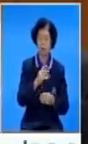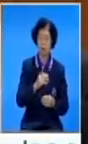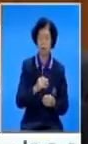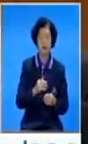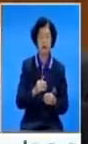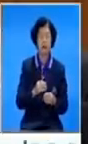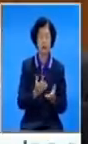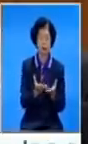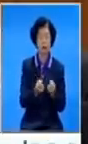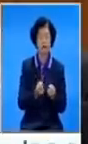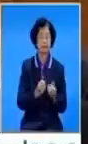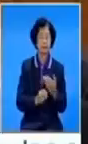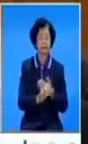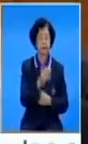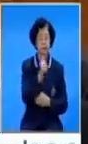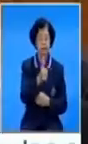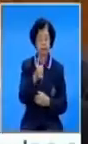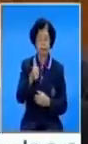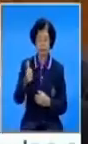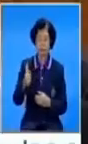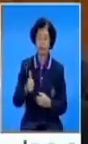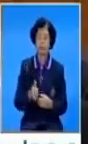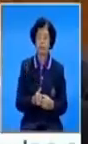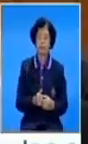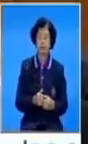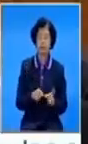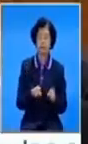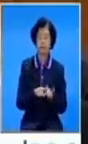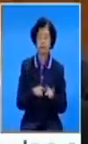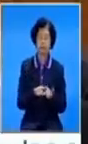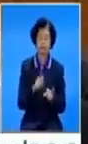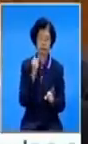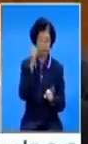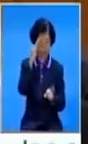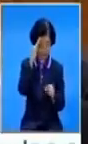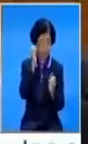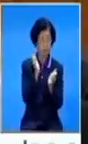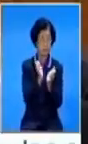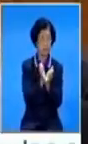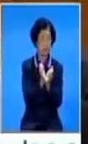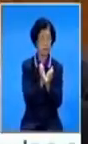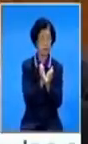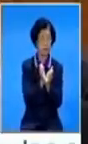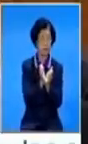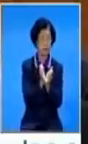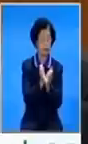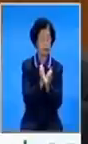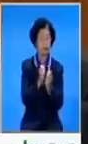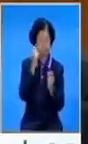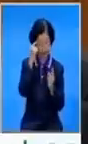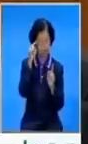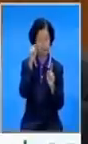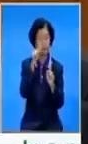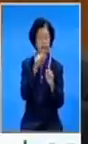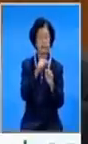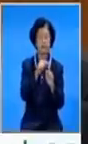ที่ได้รับโอกาสอันดีเท่ากับงานตำรวจครับอุดมคติตำรวจ